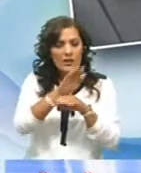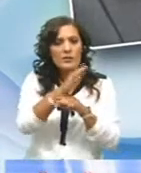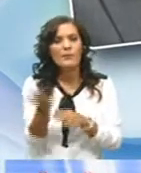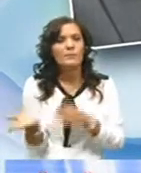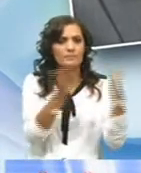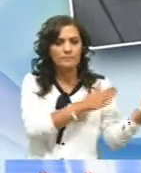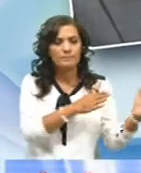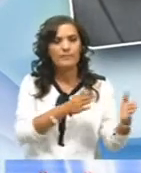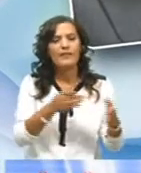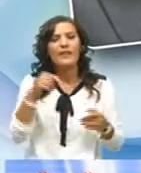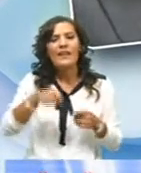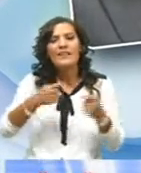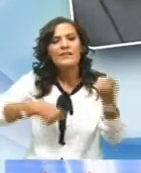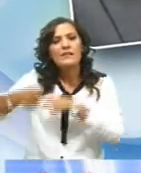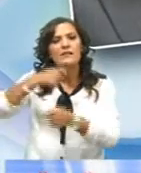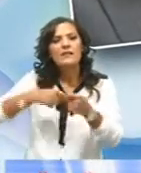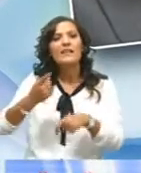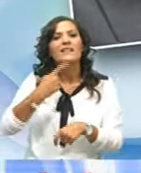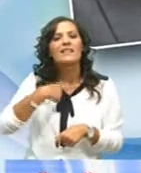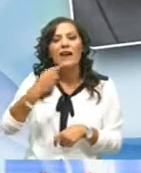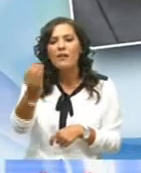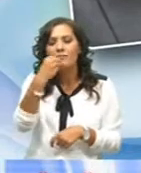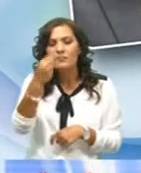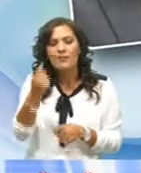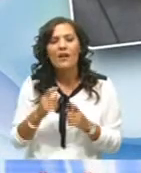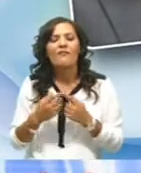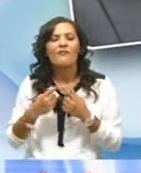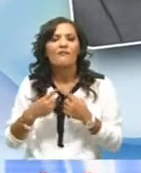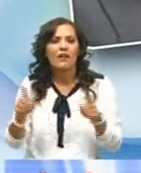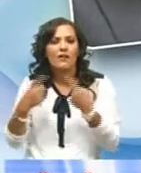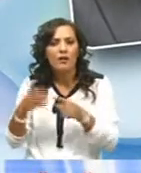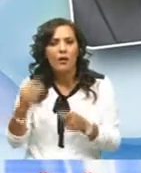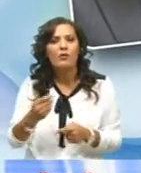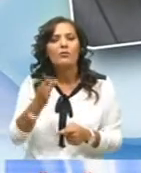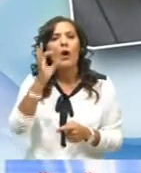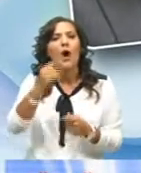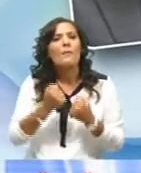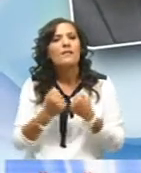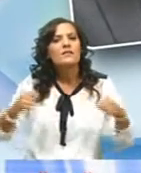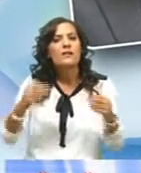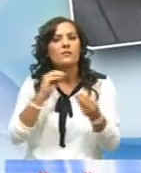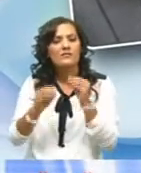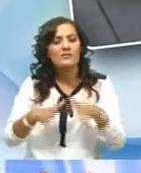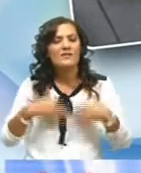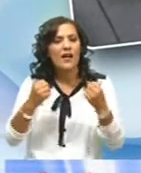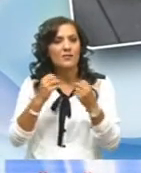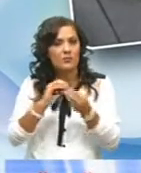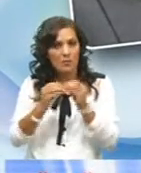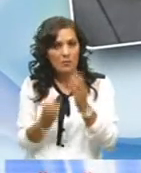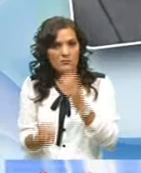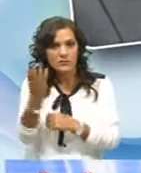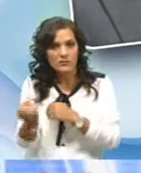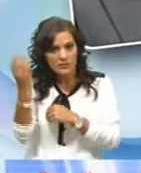yaşamanın yanında endüstriyel eşti gıda tüketimi farklılaştı obezite gibi sorunlar sağlık sorunları ortaya